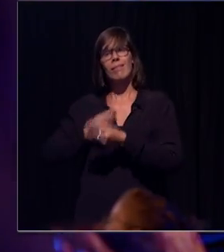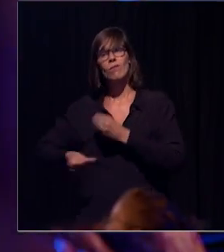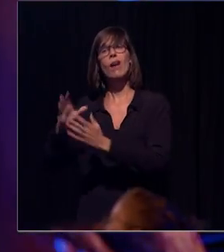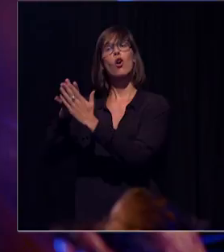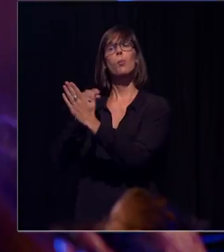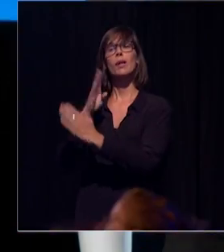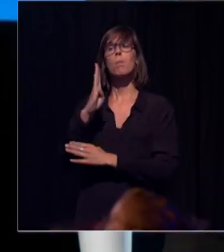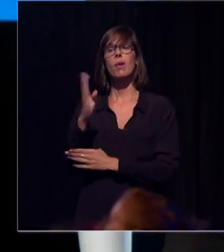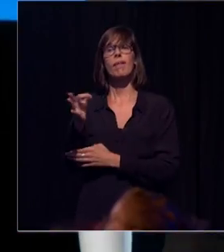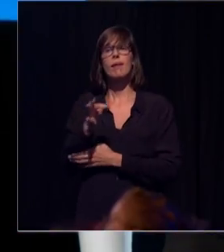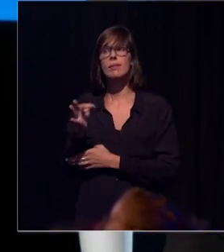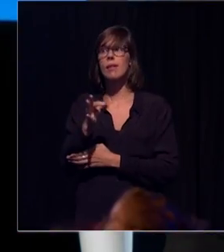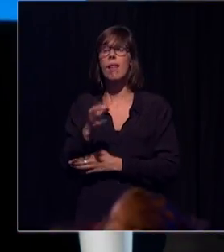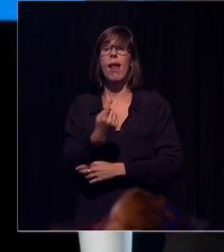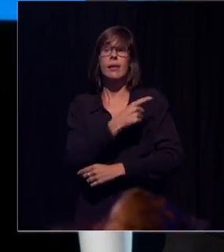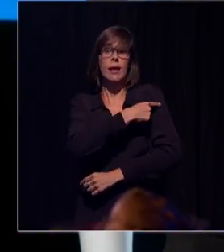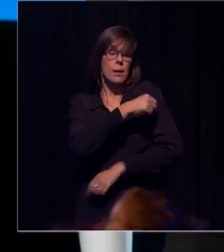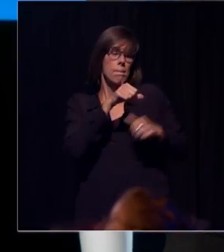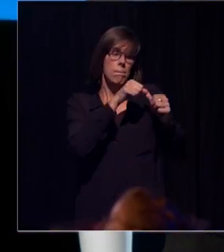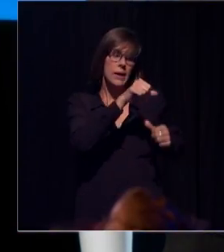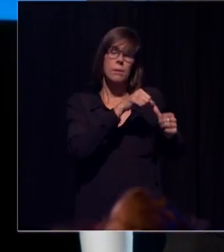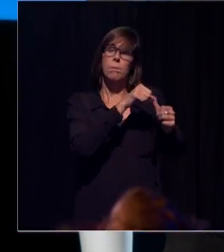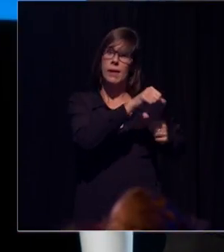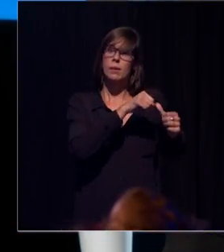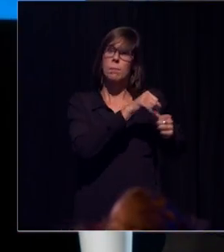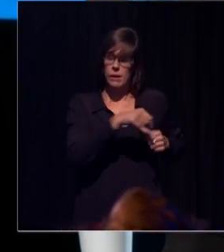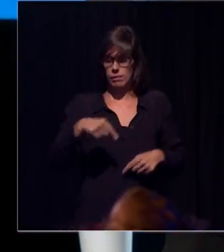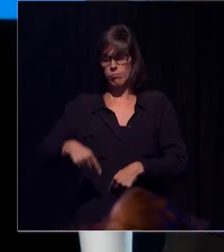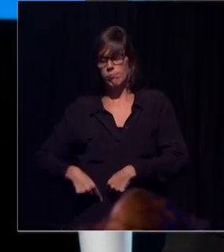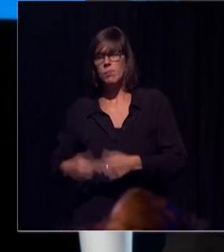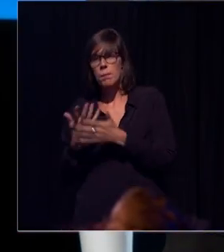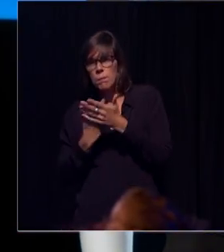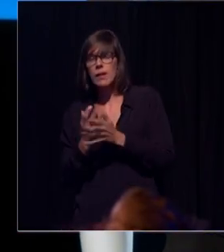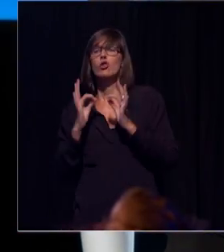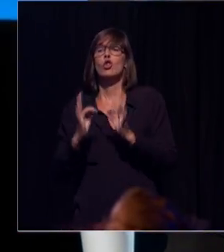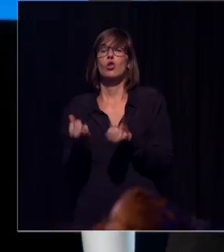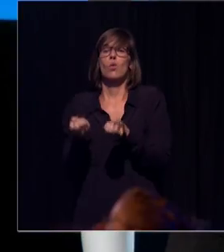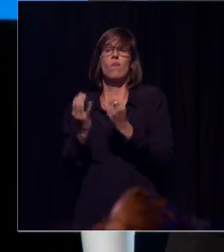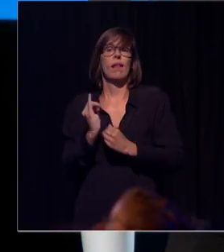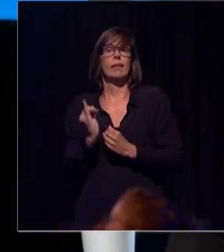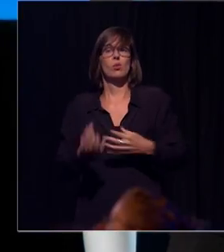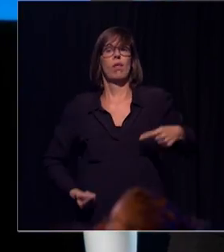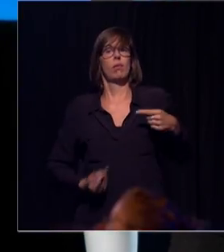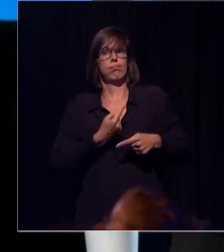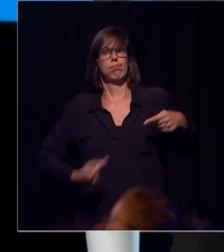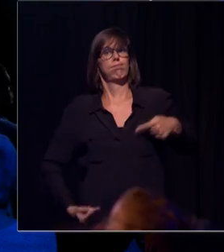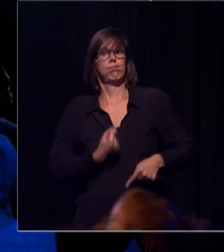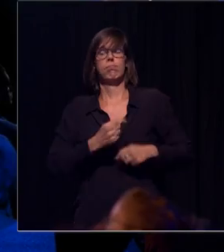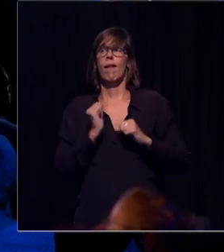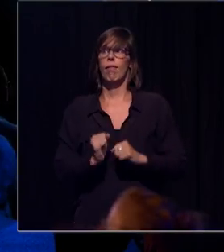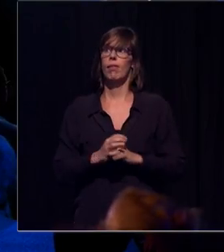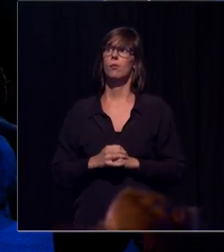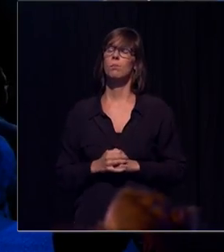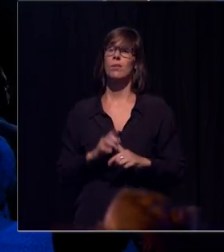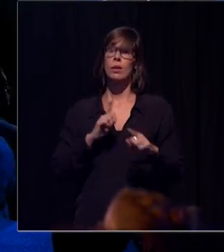systemen die eigenlijk artificieel de beta-cel kunnen nabootsen. Continu meten en